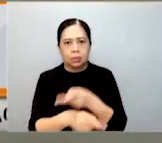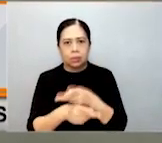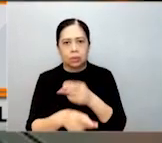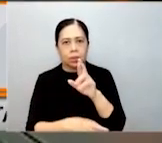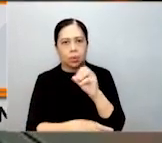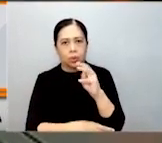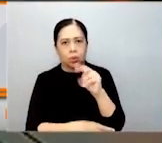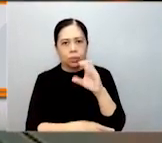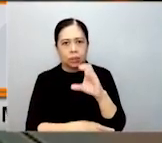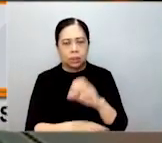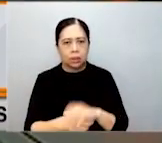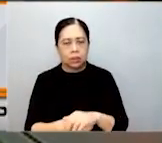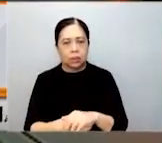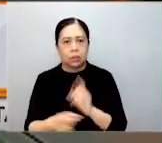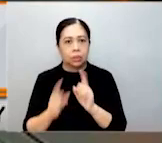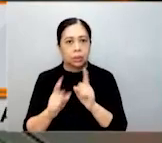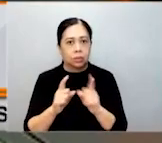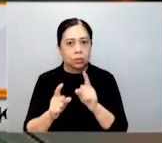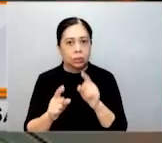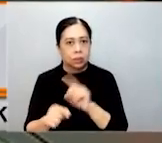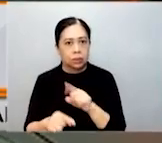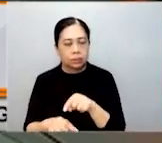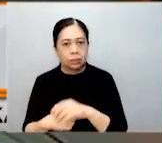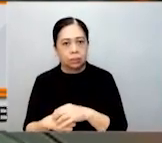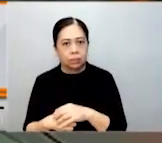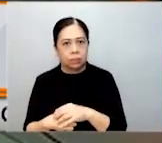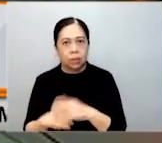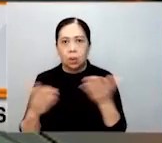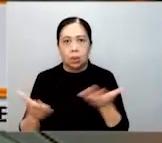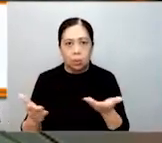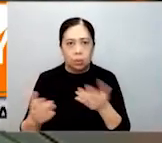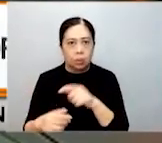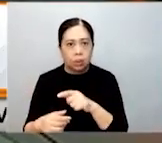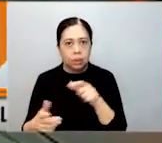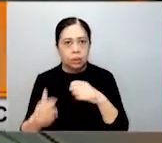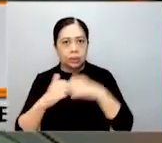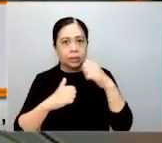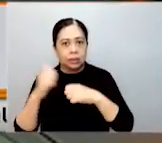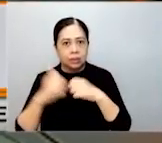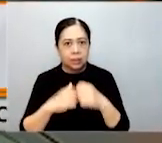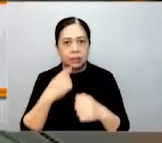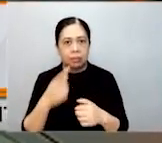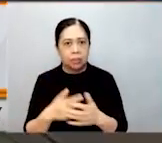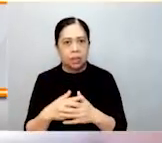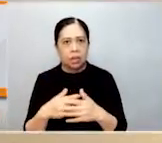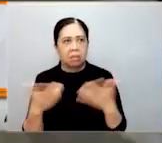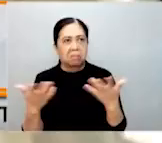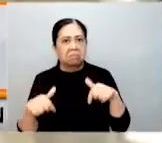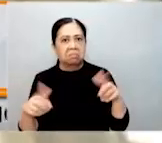Bombeo. So, kinausap kung anong... kung nasaan yung si engineer, ang sabi niya po ay out of